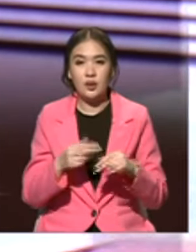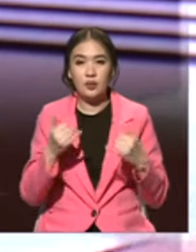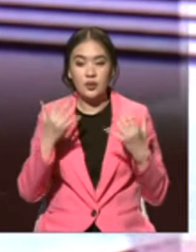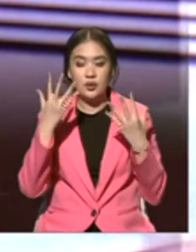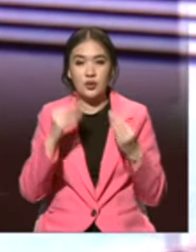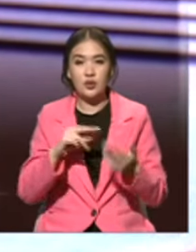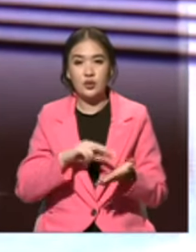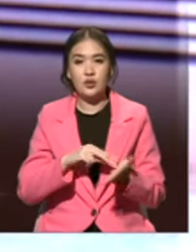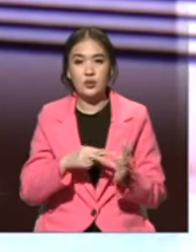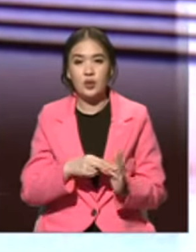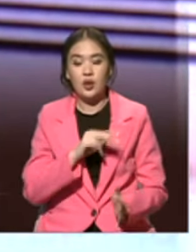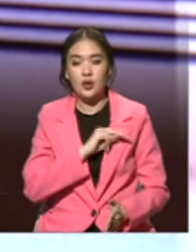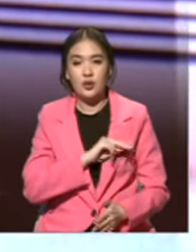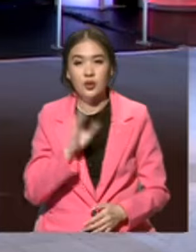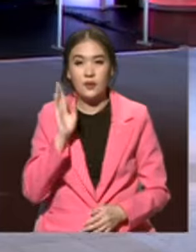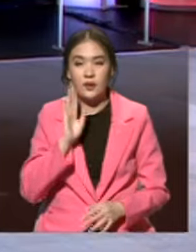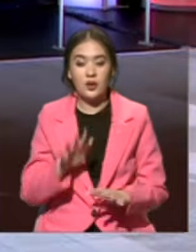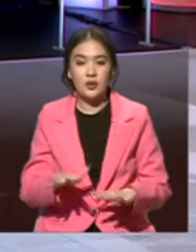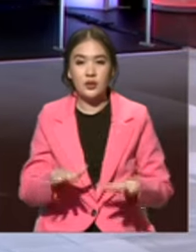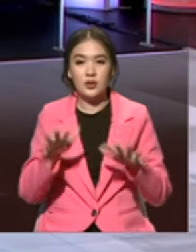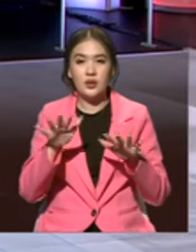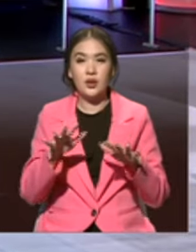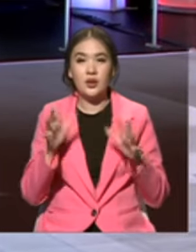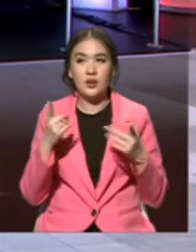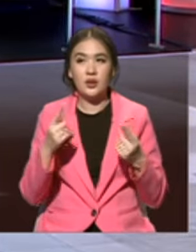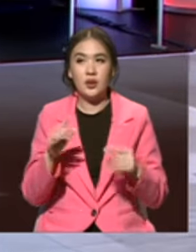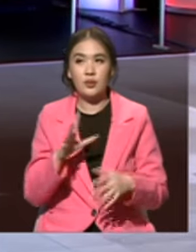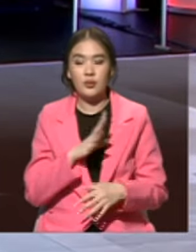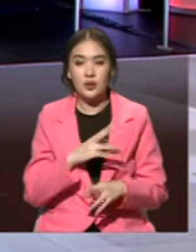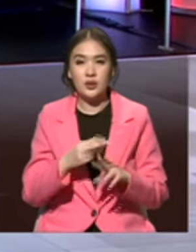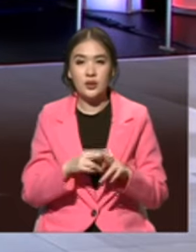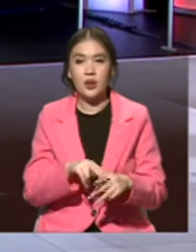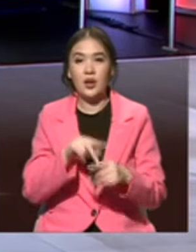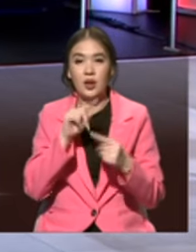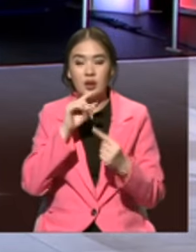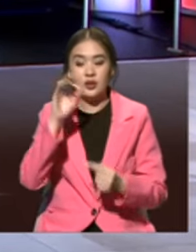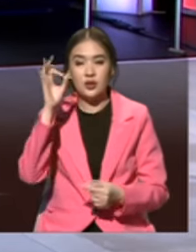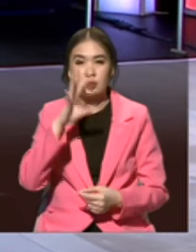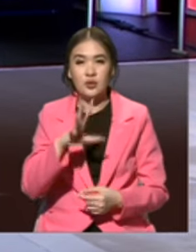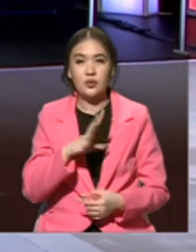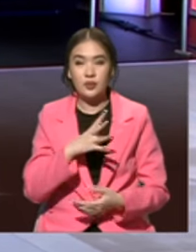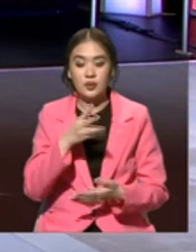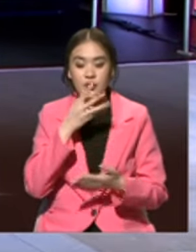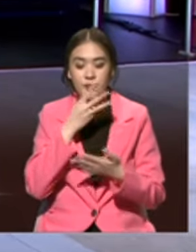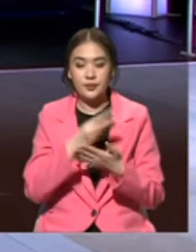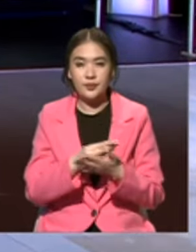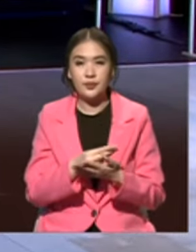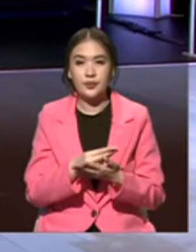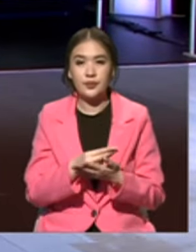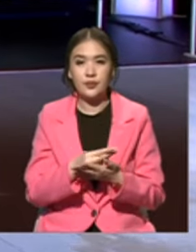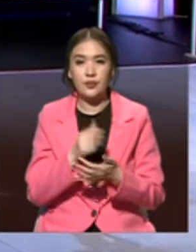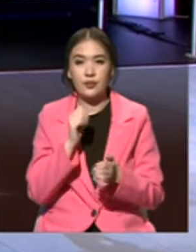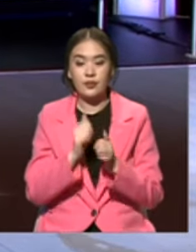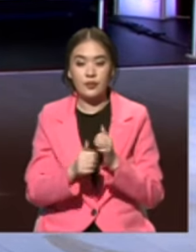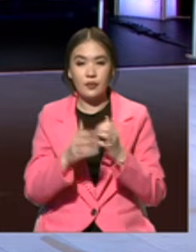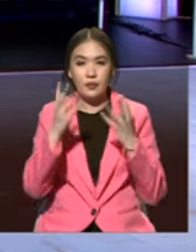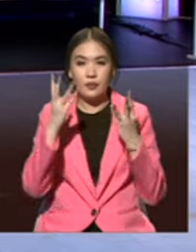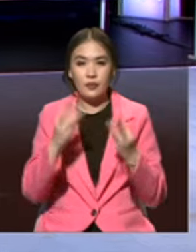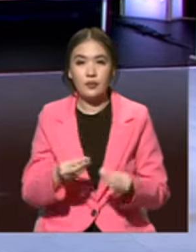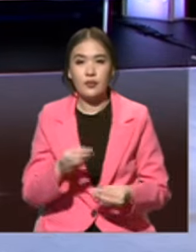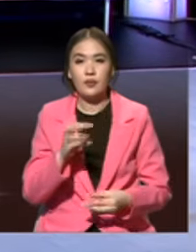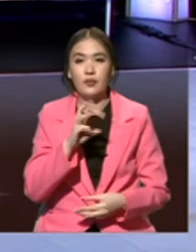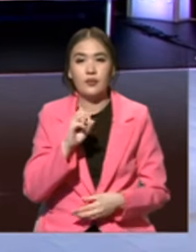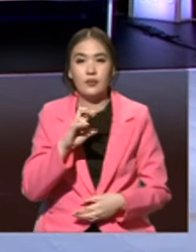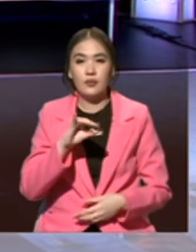жұмыс жүріп жатыр, су тасқыны болған жерлерде Сібір жарасына қарсы біз өзіміздің жаңағы күнделікті